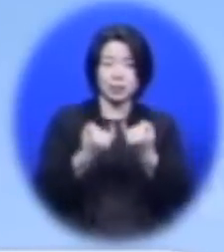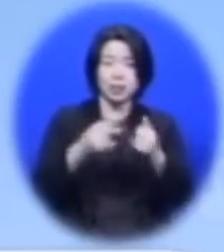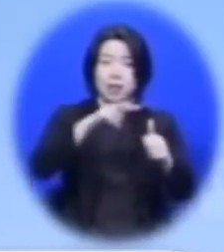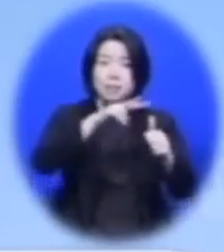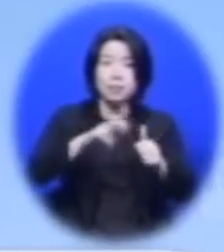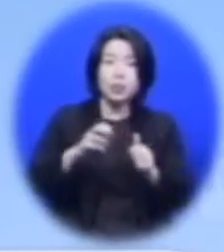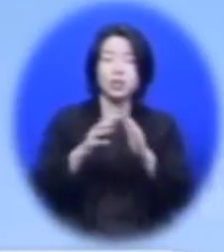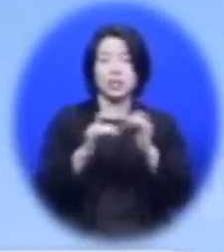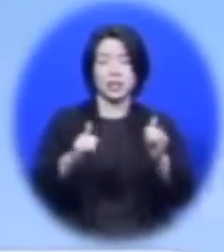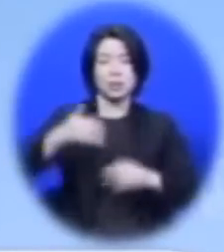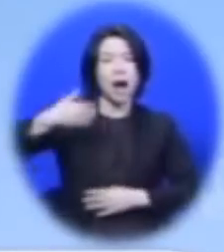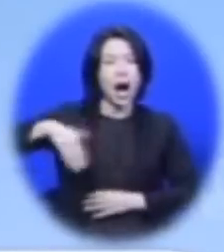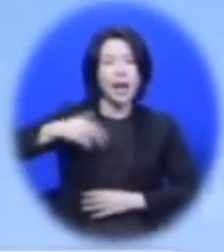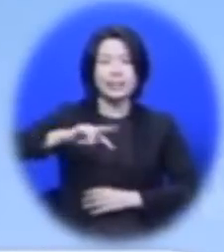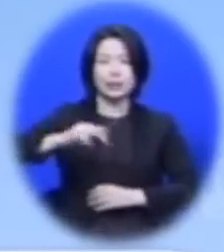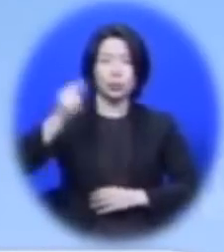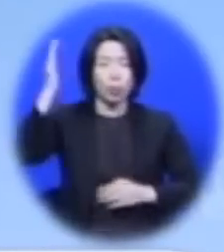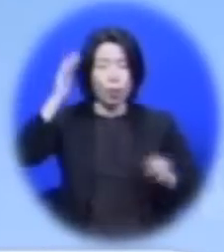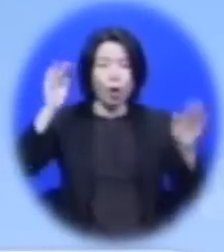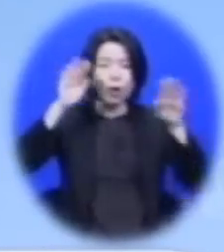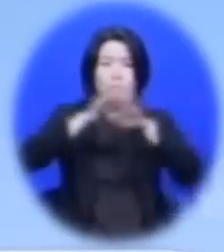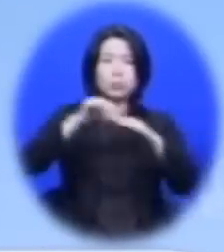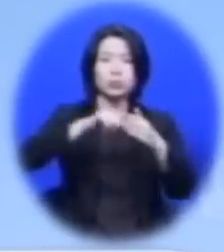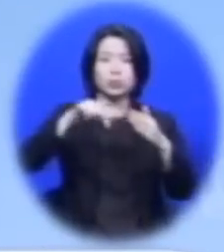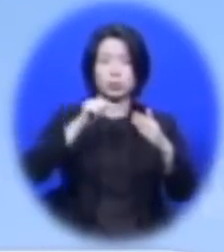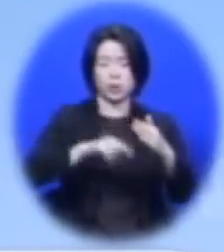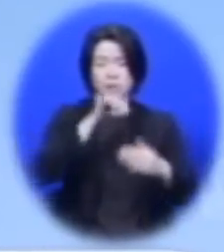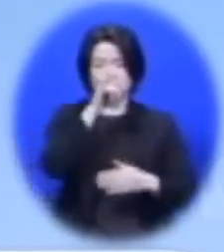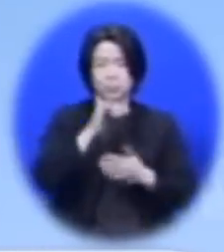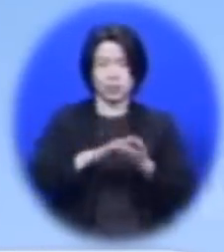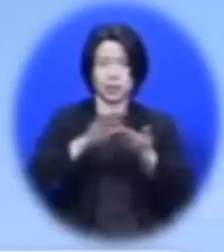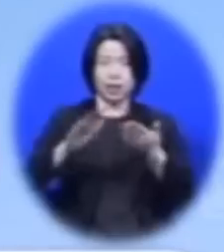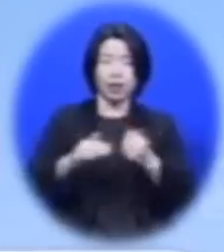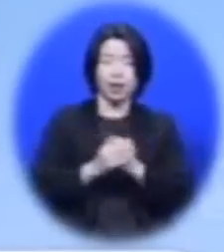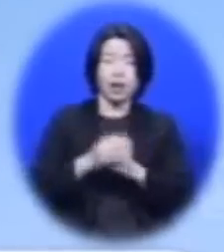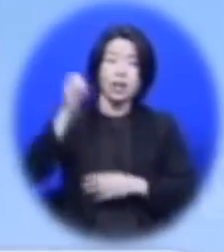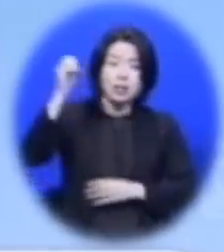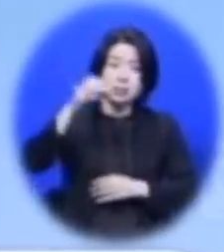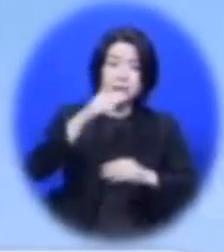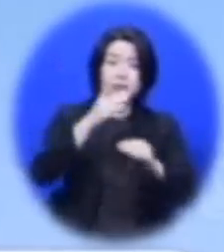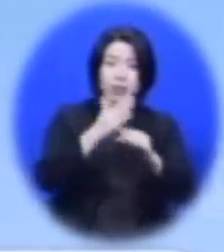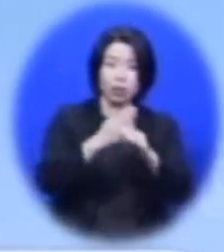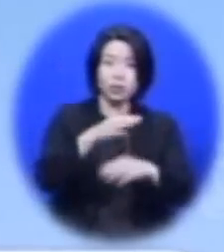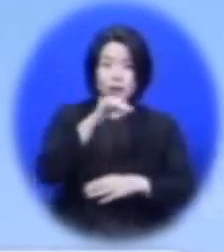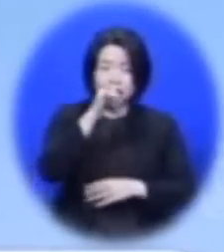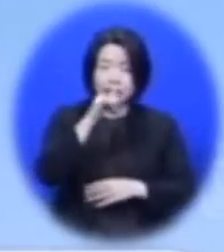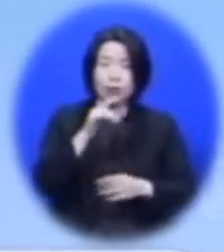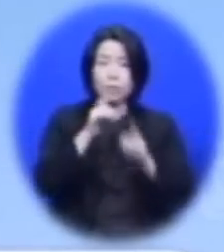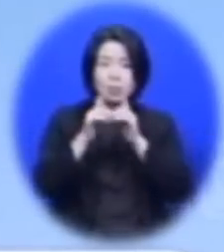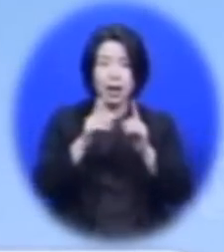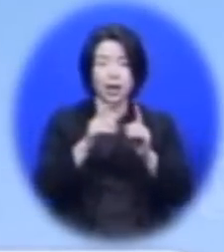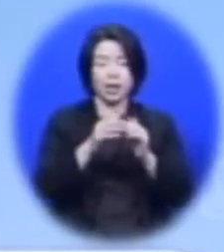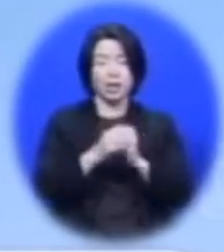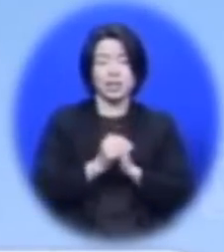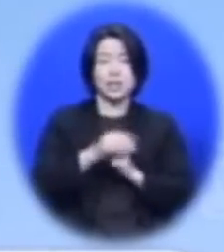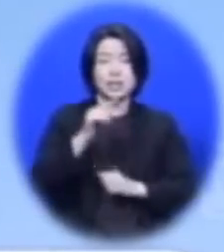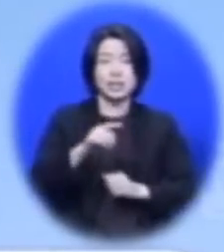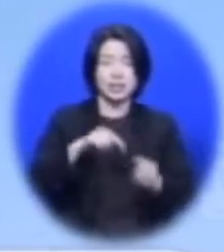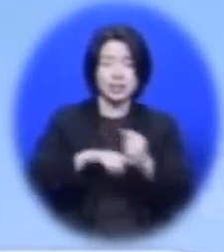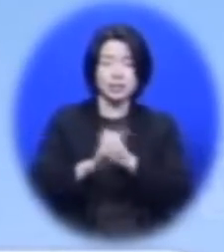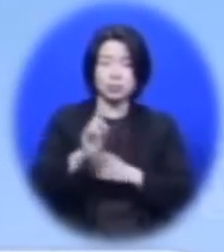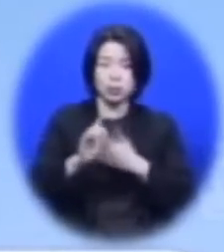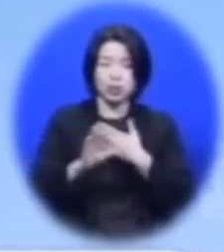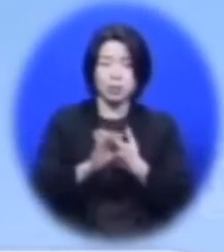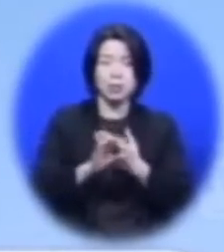사람은 아직도 어둠 속에 있습니다. 여기 빛 가운데 있다고 하면서 라는 말은